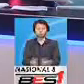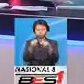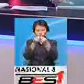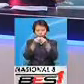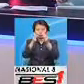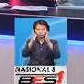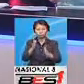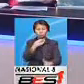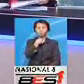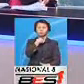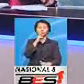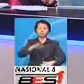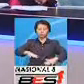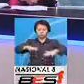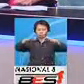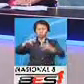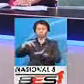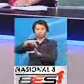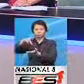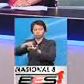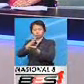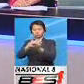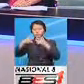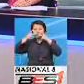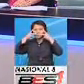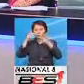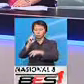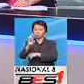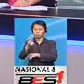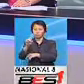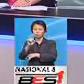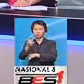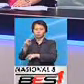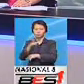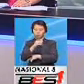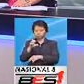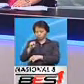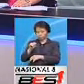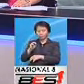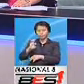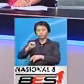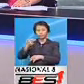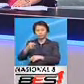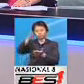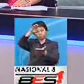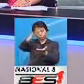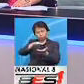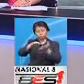jumlah penduduk terjejas banjir di pusat-pusat pemindahan di bahagian Kuching serian dan samarahan berkurangan kepada kira-kira